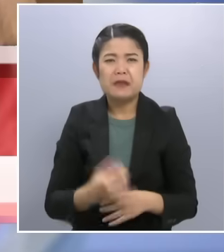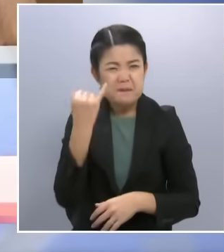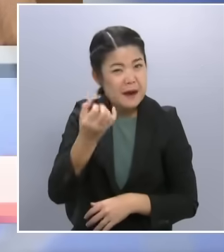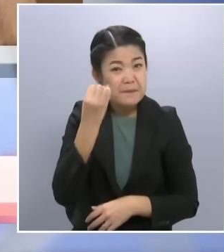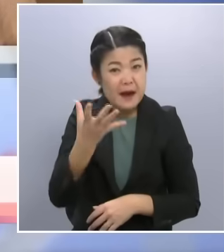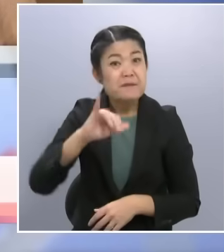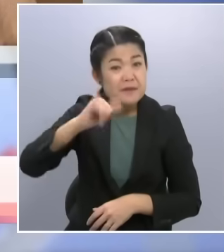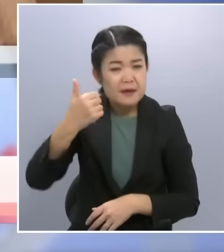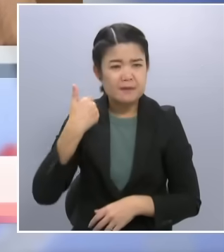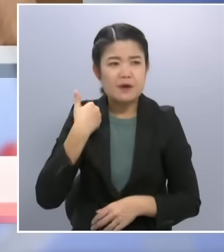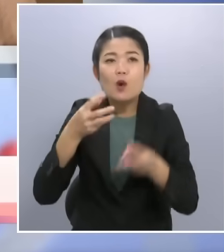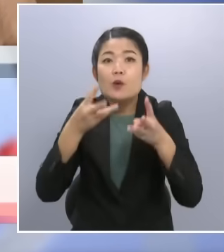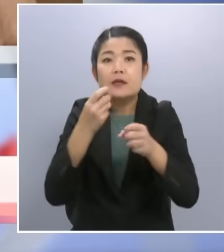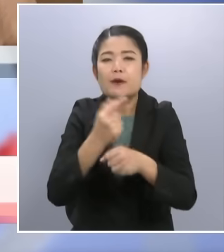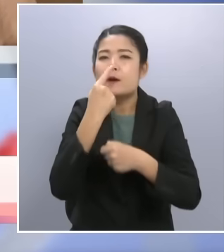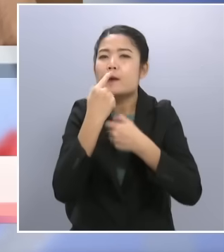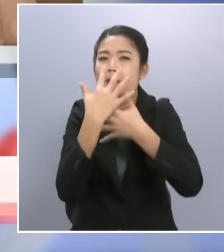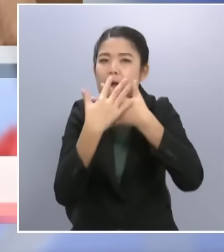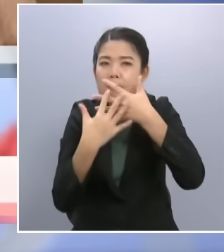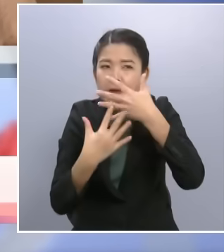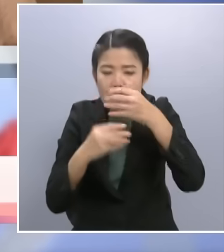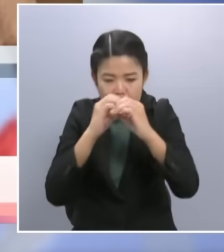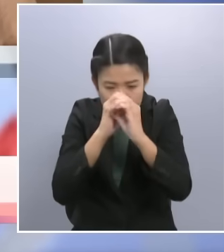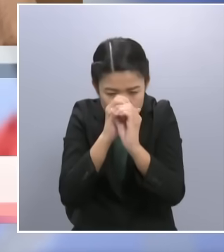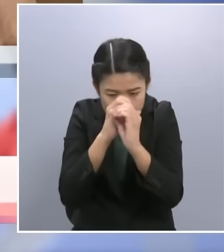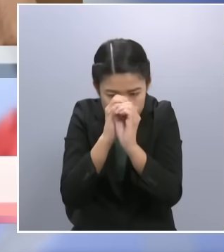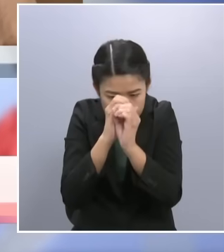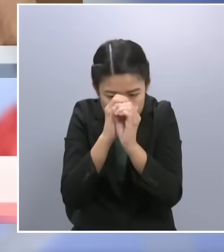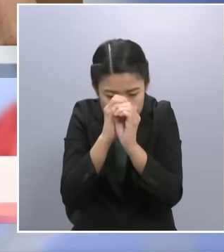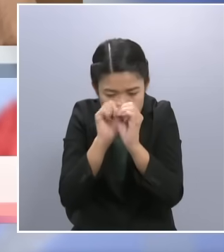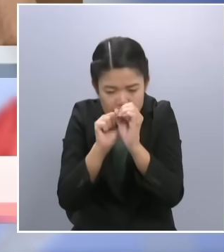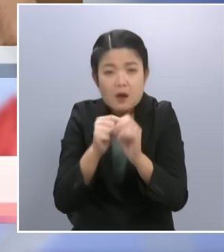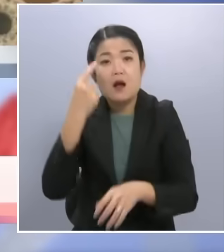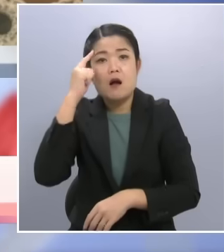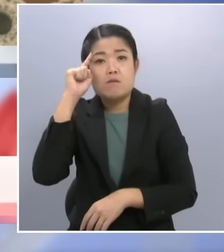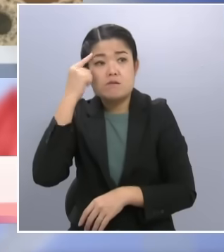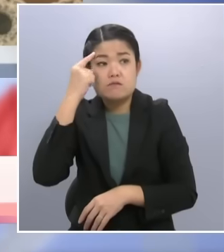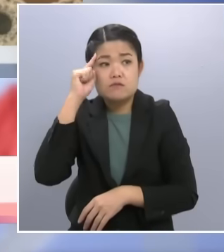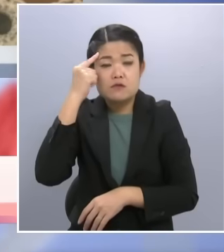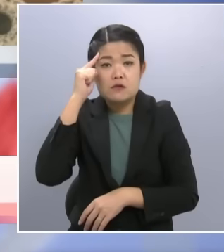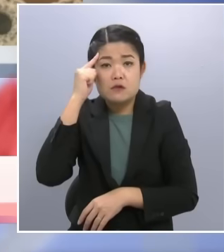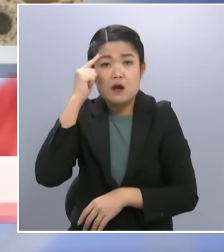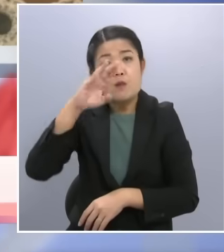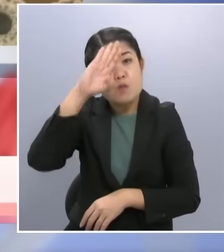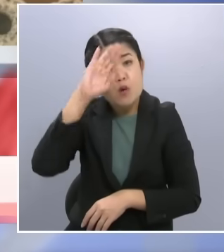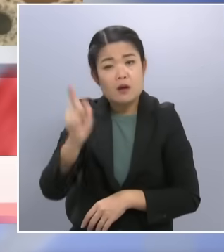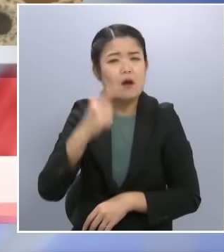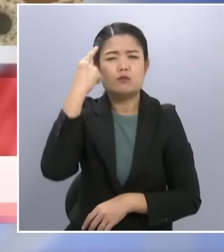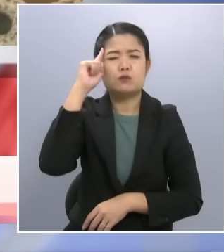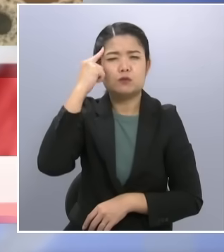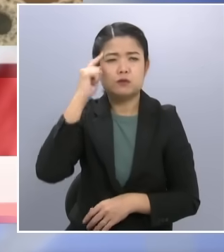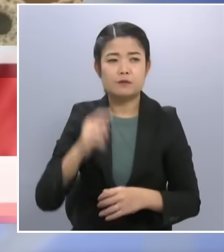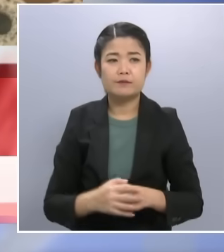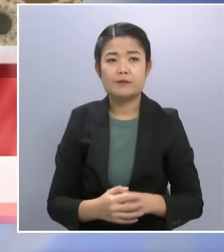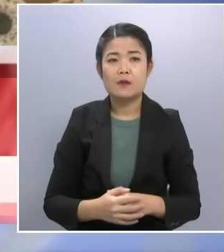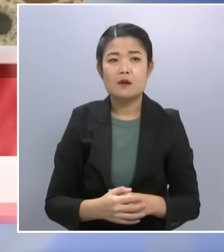บางเคสเนี่ยต้องใช้เลือดเนี่ยในการเช็คเพื่อใช้เออใช่ค่ะคือหนูไม่รู้ว่าหนูจะเป็นโรคอะไรหลังจากนี้เพราะ